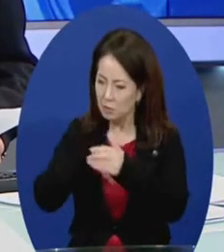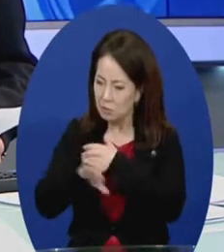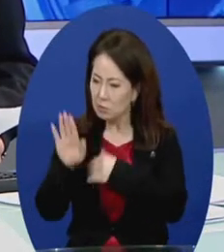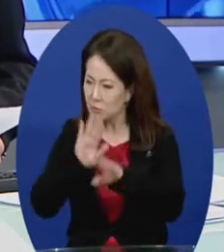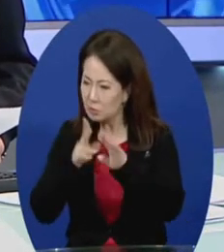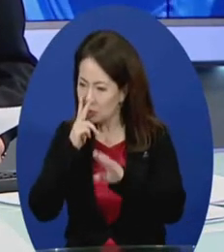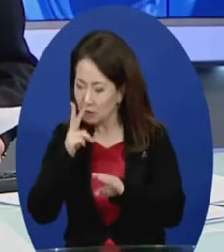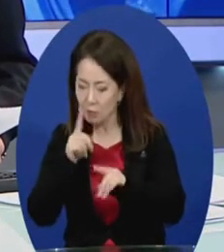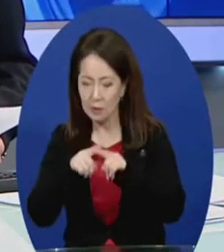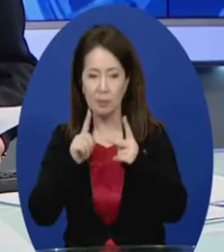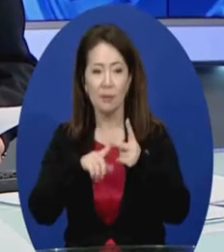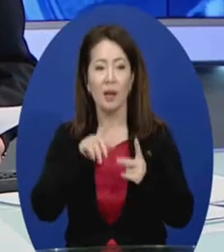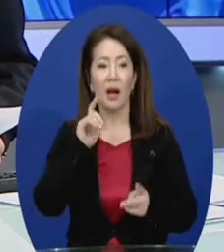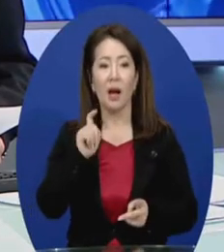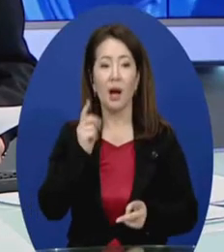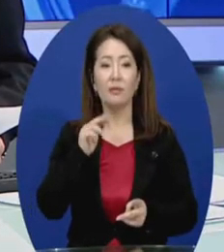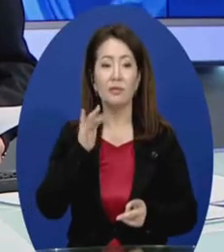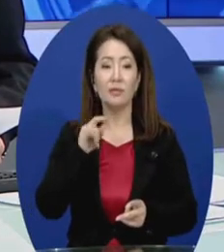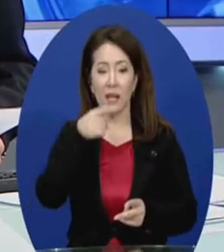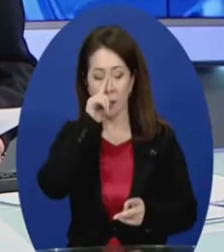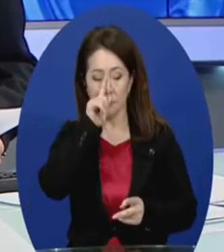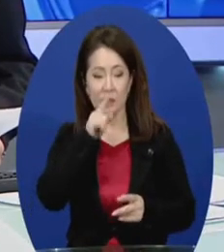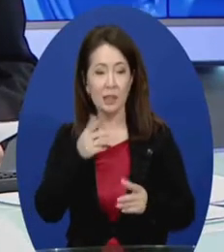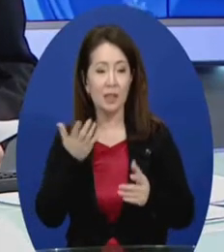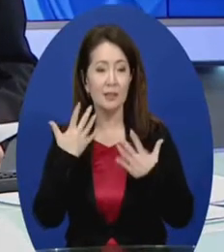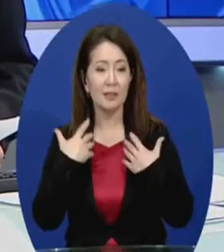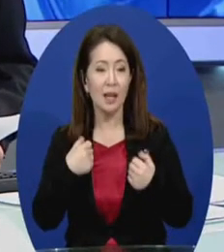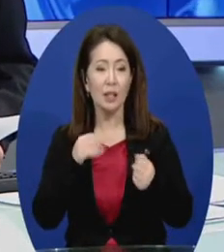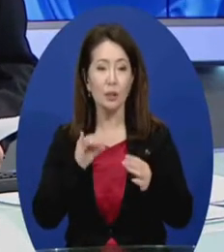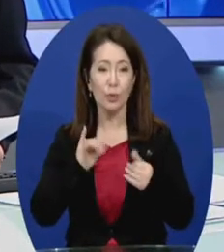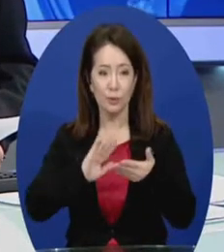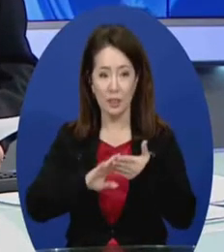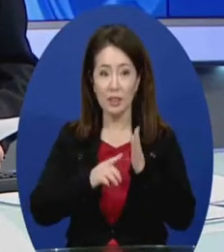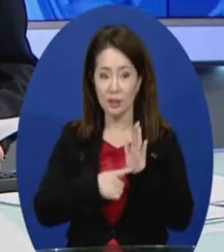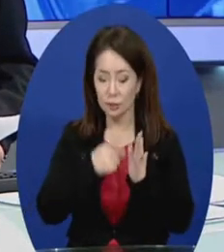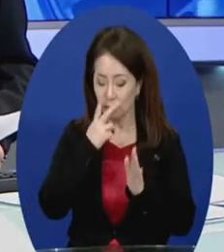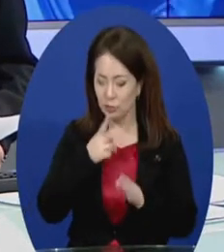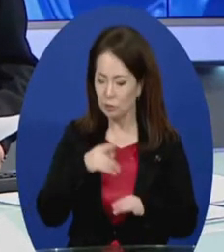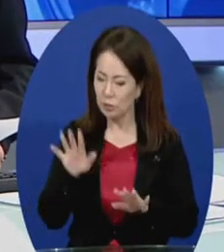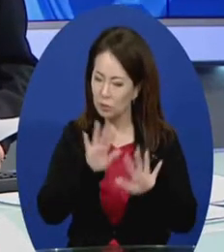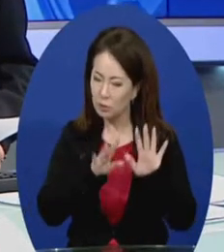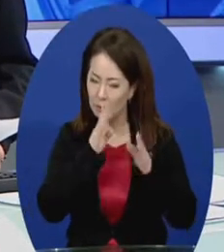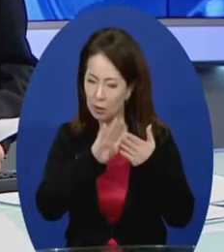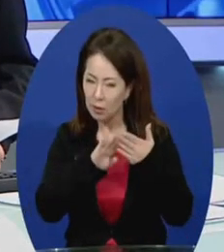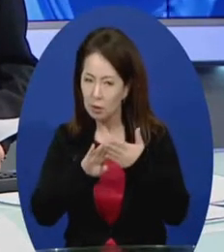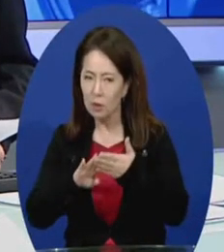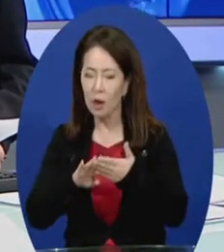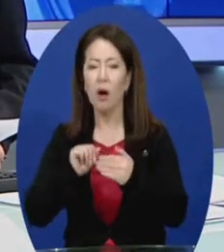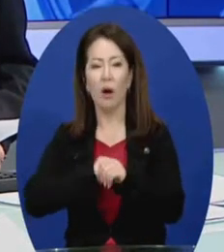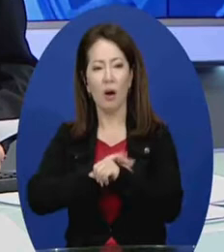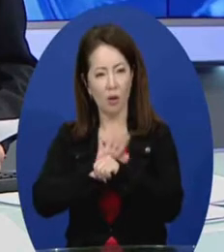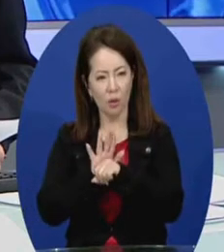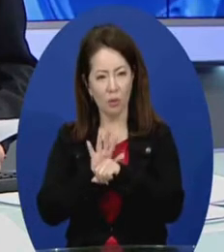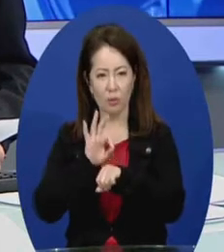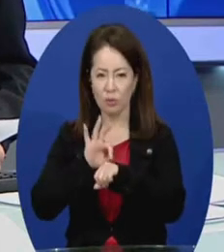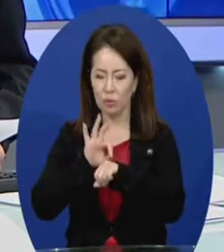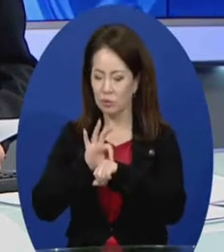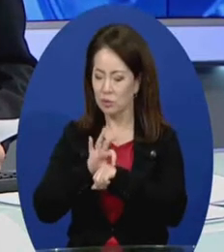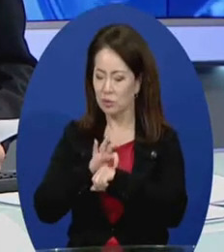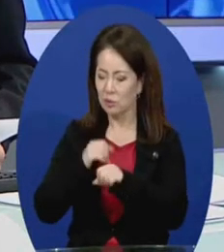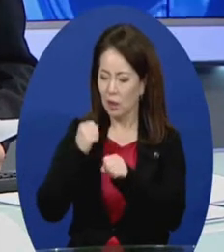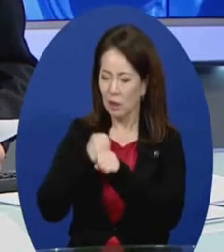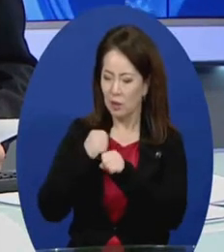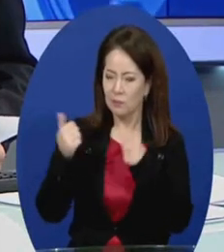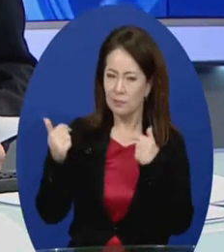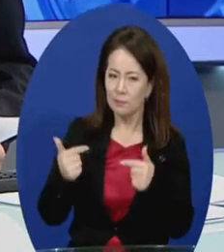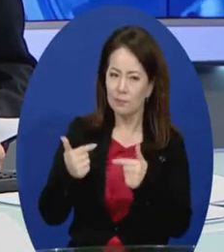болон хавдрын эмчилгээ дээрэгдийн дараглаажуулалтын явцдаа танилцсан. Ингиж нөхцөл байдалтай танилцахдаа цар тахалтай гардан тэмцэж байгаа эмч